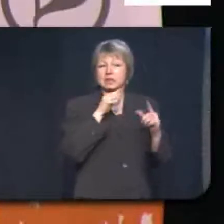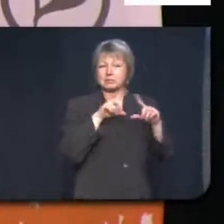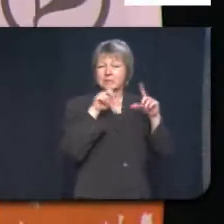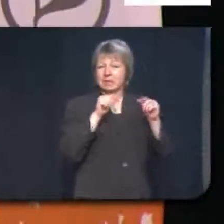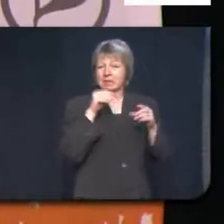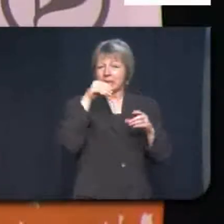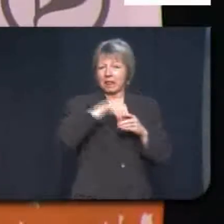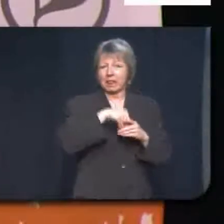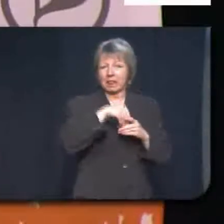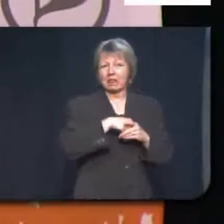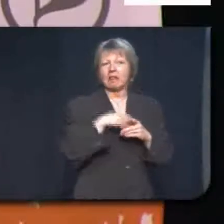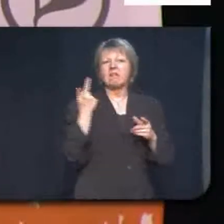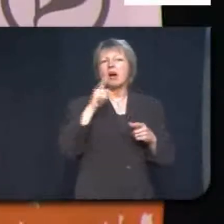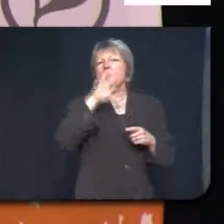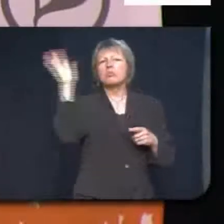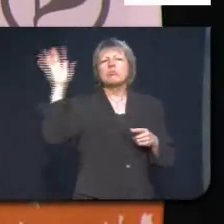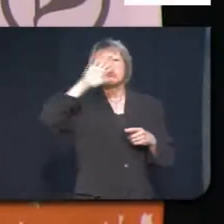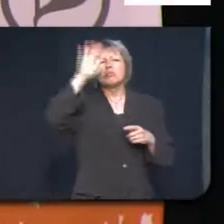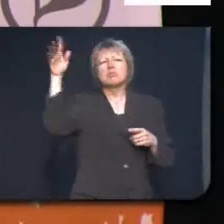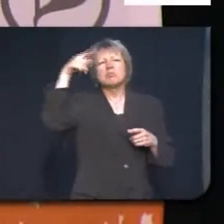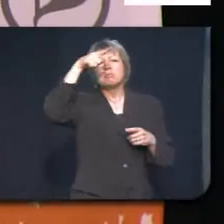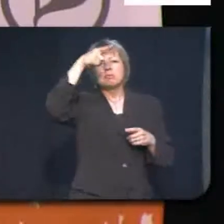warum winkt ihr